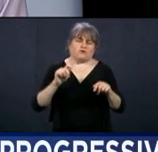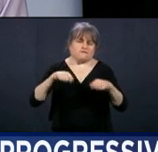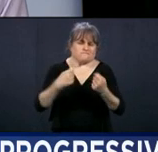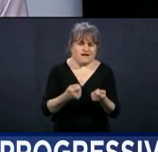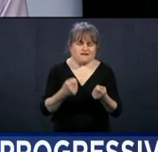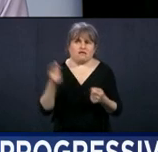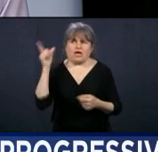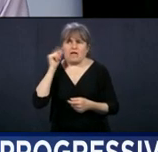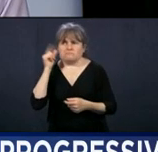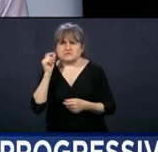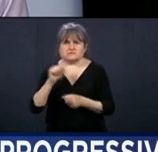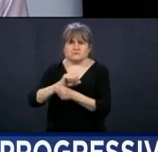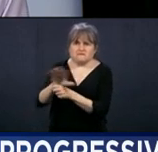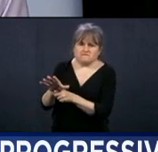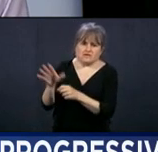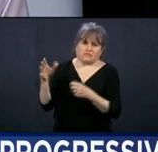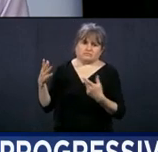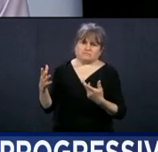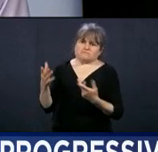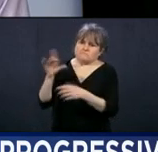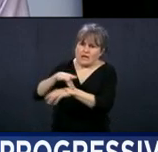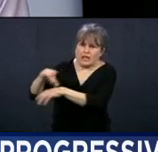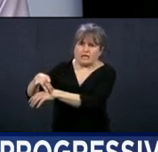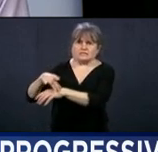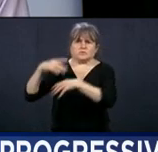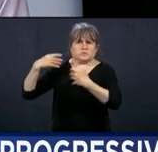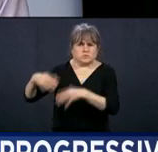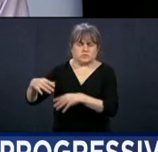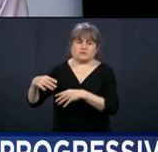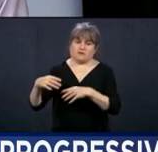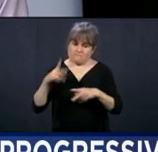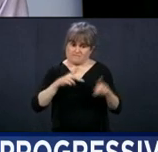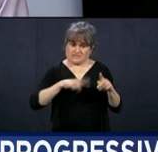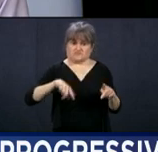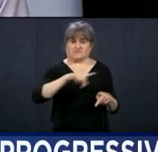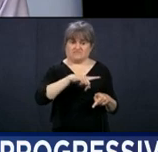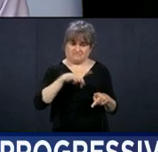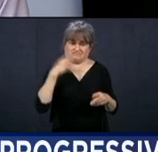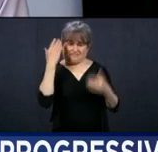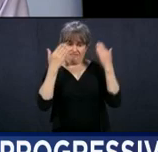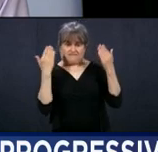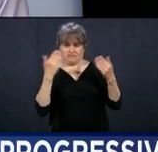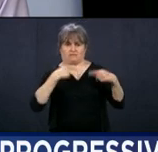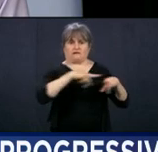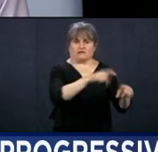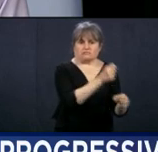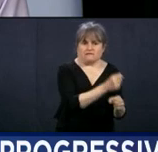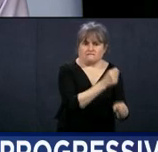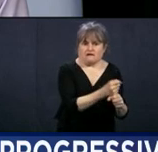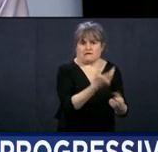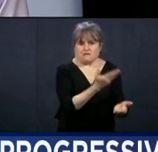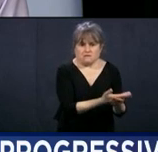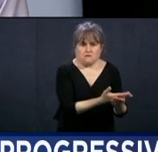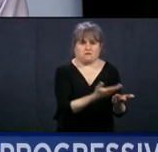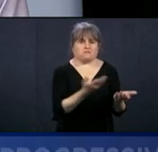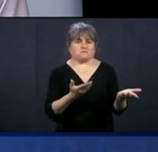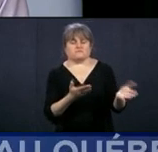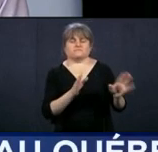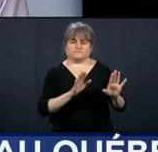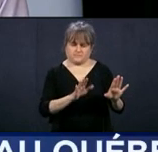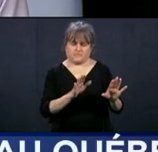tout ce qu'on voit, tout ce qu'on entend. Donc, c'est compréhensible que des gens puissent avoir des inquiétudes. C'est la raison pour laquelle on a voulu